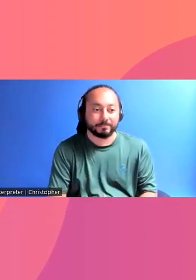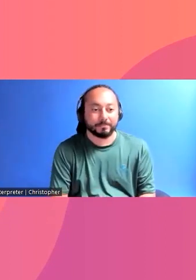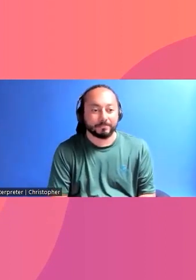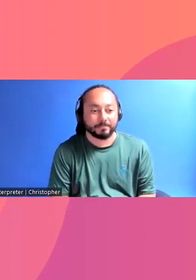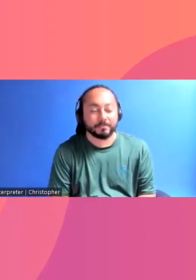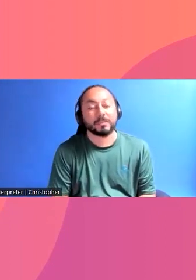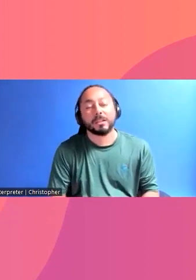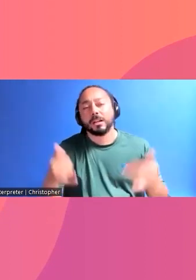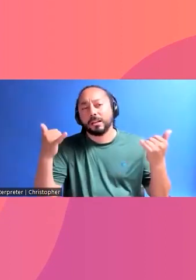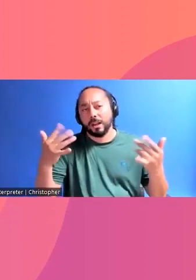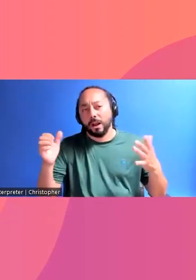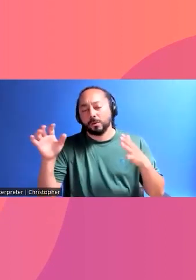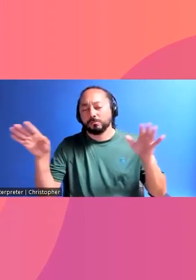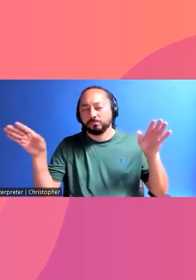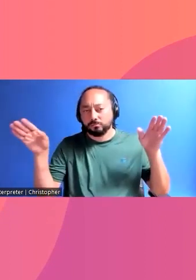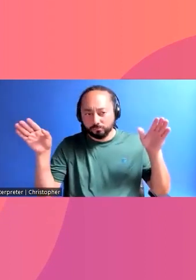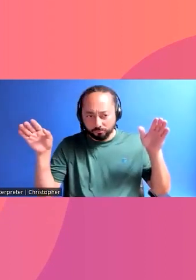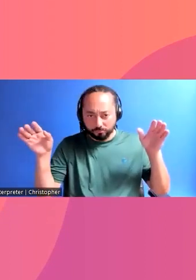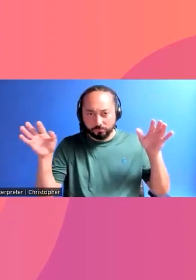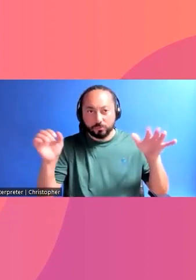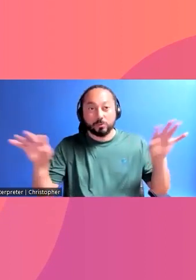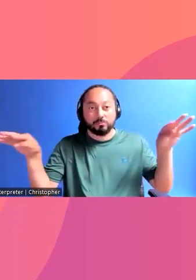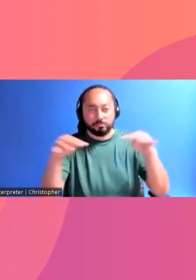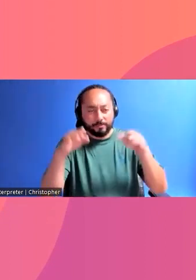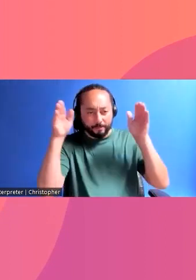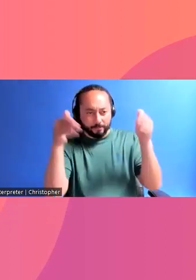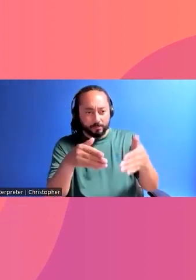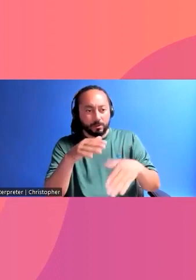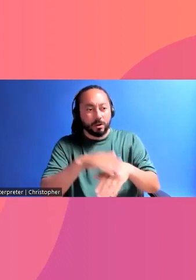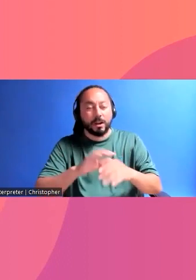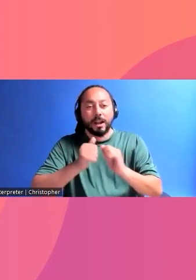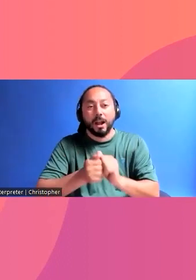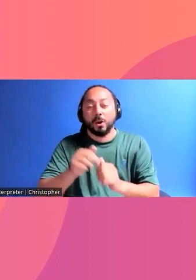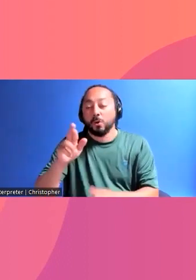vivent cette expérience et ce sans nommer le problème du racisme.